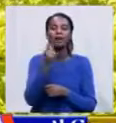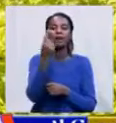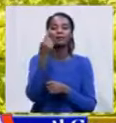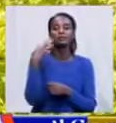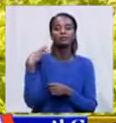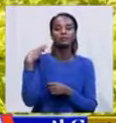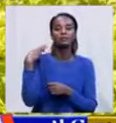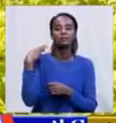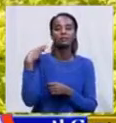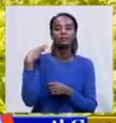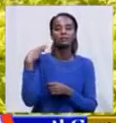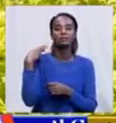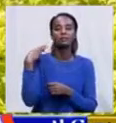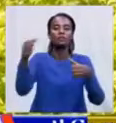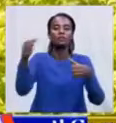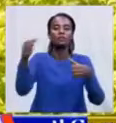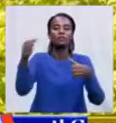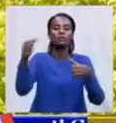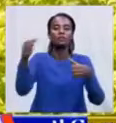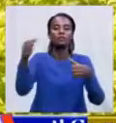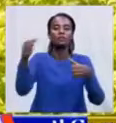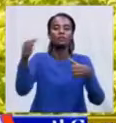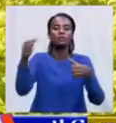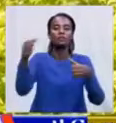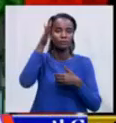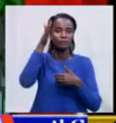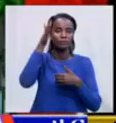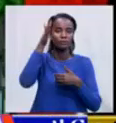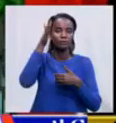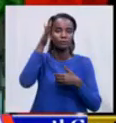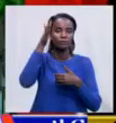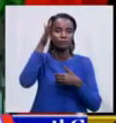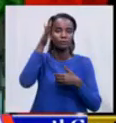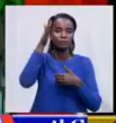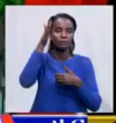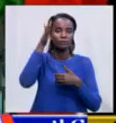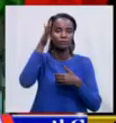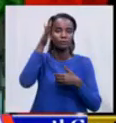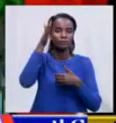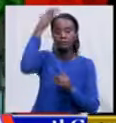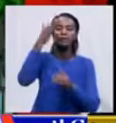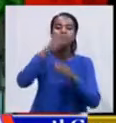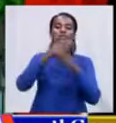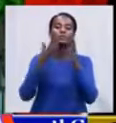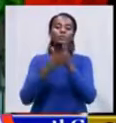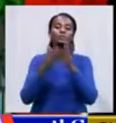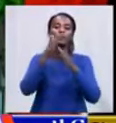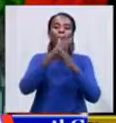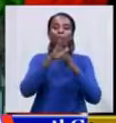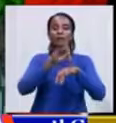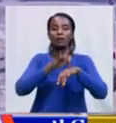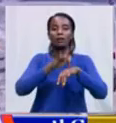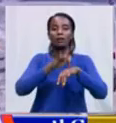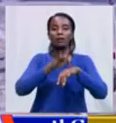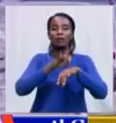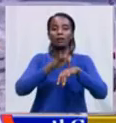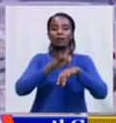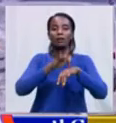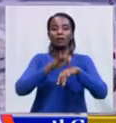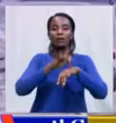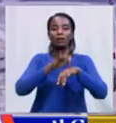ግለሰብ አስተዋጽኦ እያደረኩ እገኛለሁ፣ ወደፊትም ለማድረግ ዝግጁ ነኝ። የኢትዮጵያ መንግስትም በግድቡ ግንባታ ላይ እየወሰደ ያለው